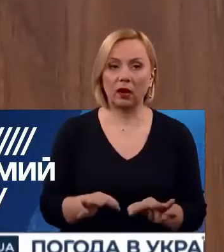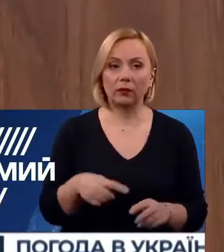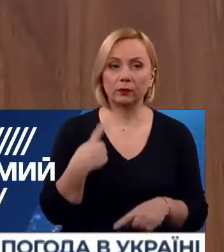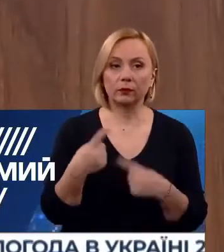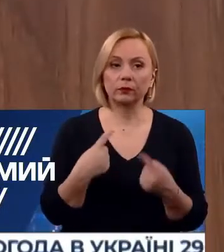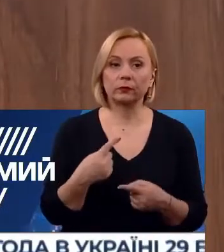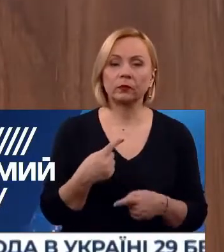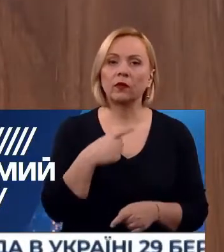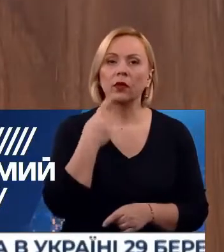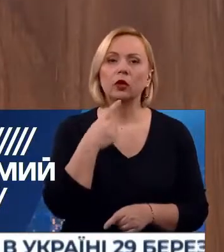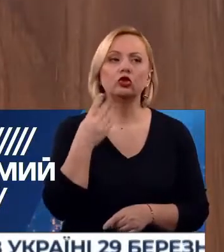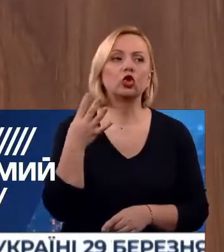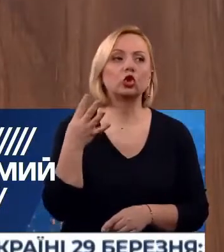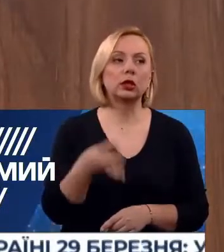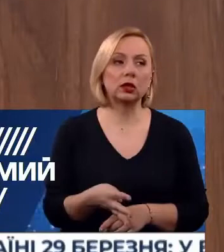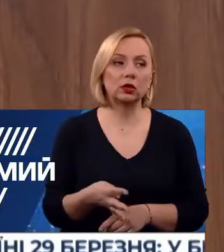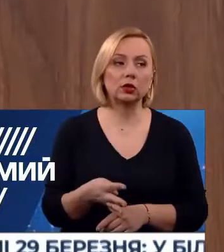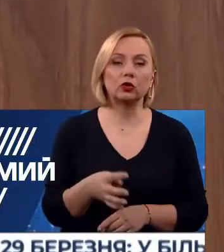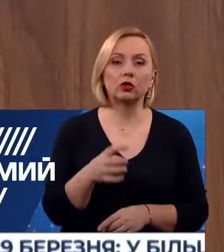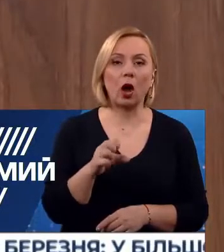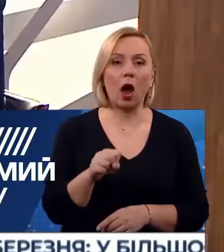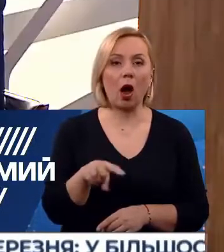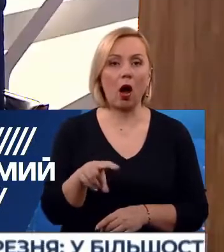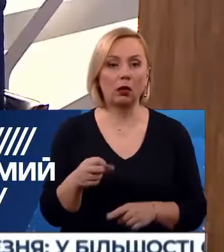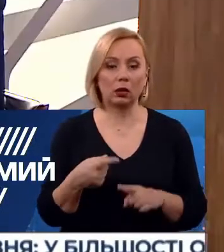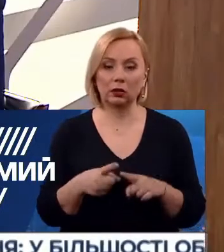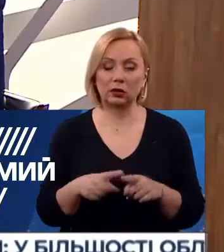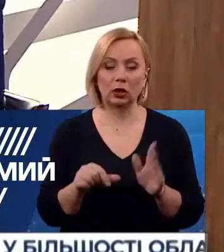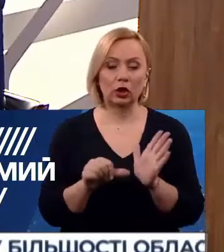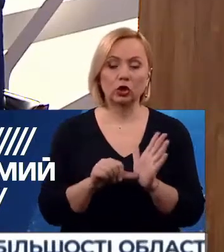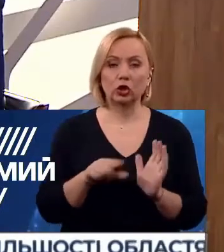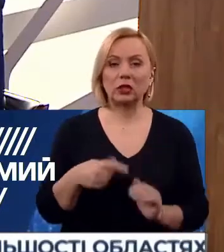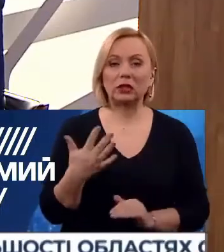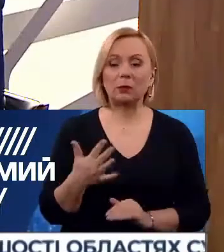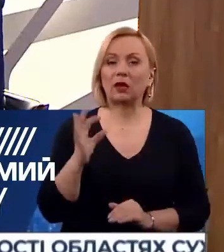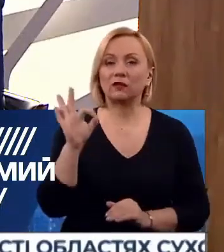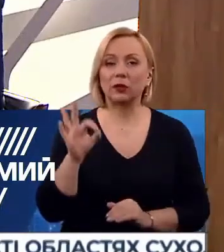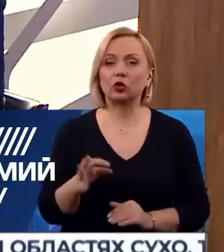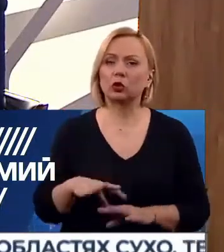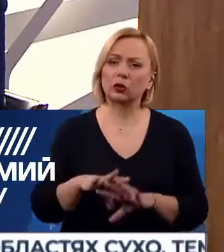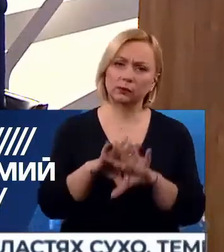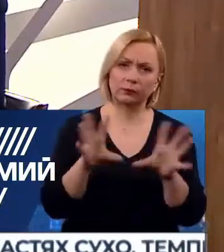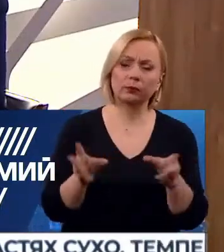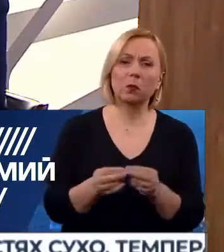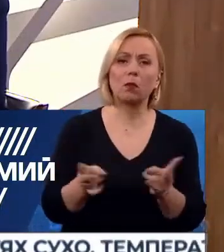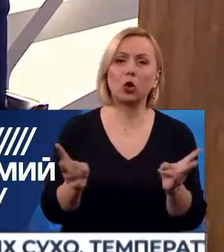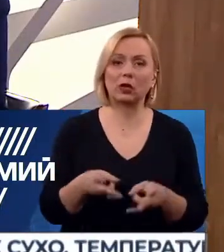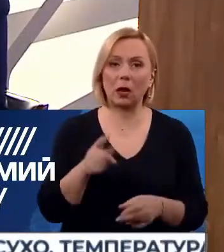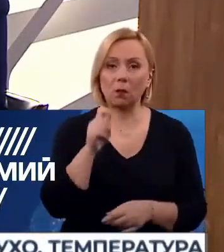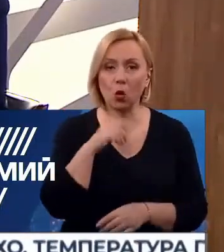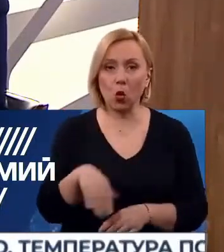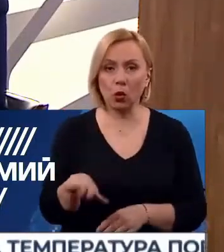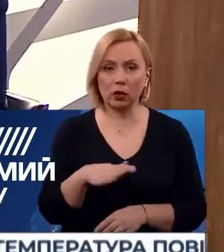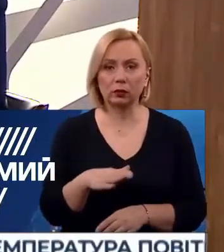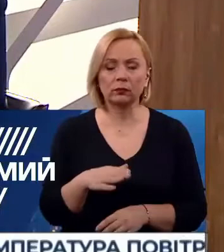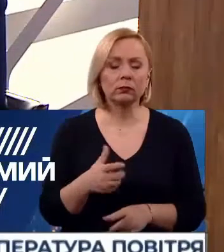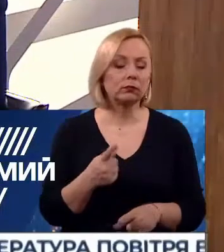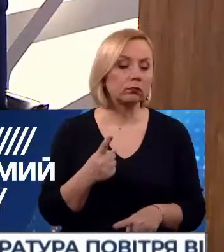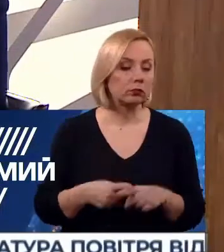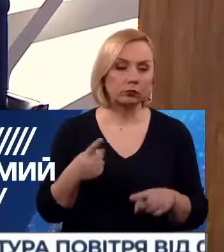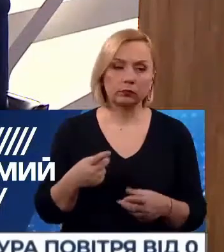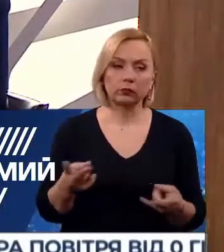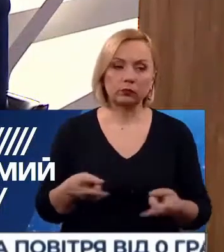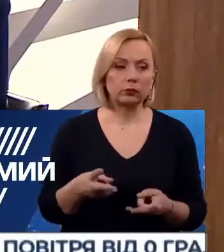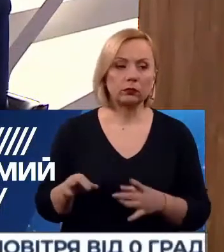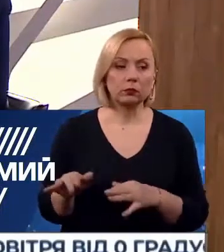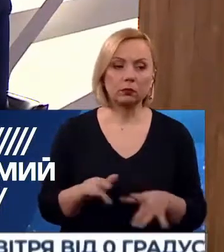про 4 тисячі лише, але це 6,5% від нашої потреби взагалі в країні. І тому потрібно дуже радикальні